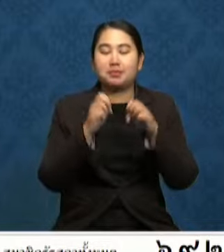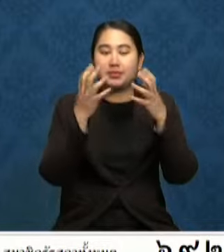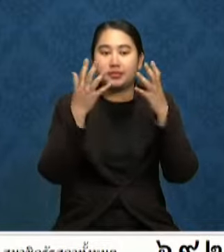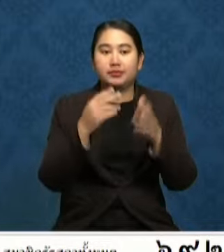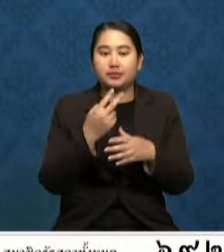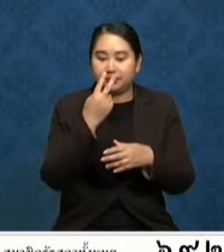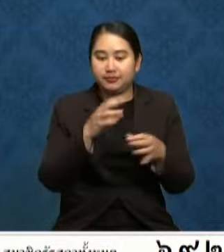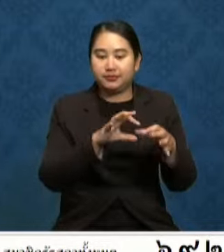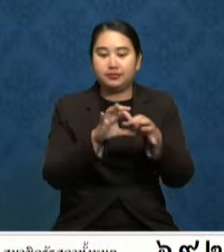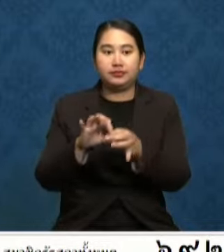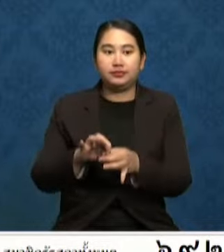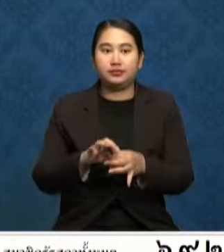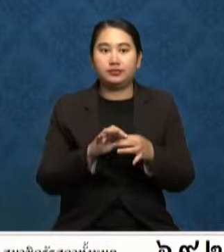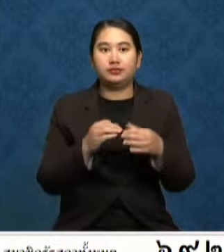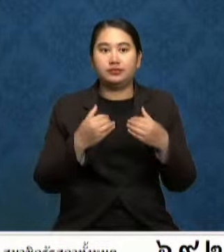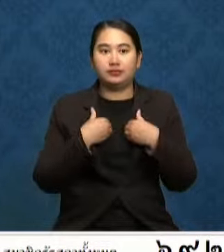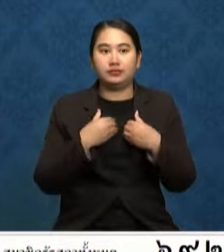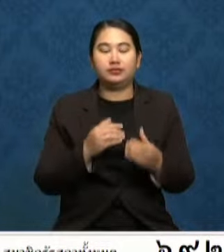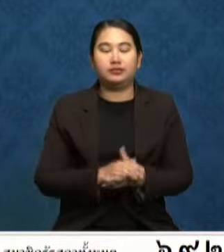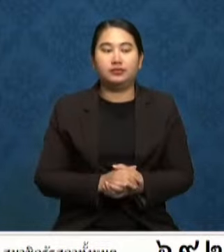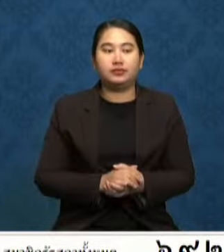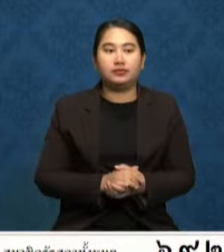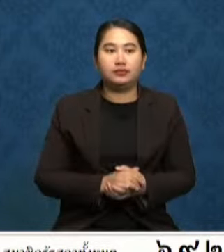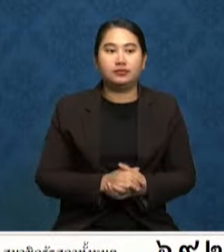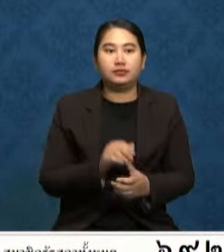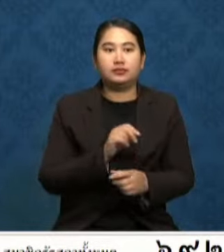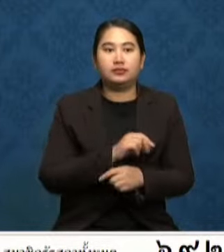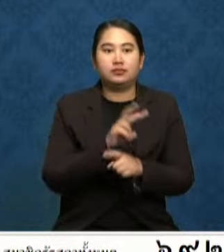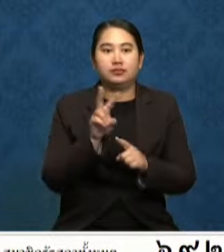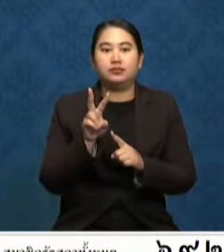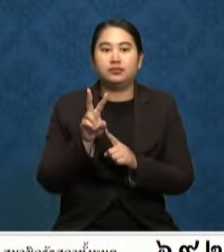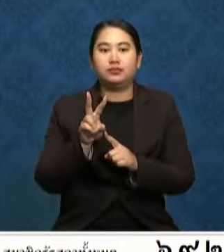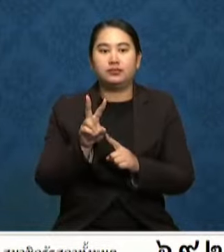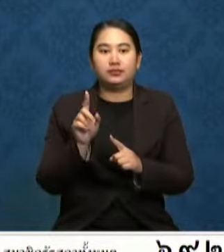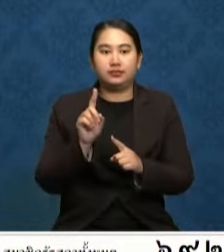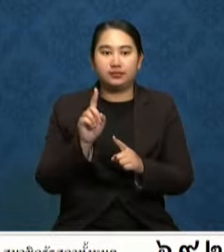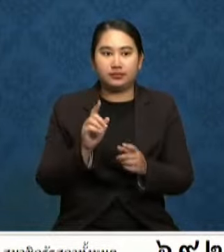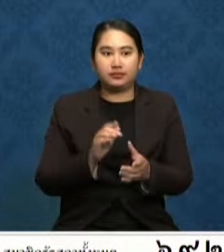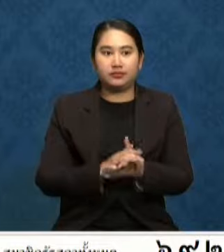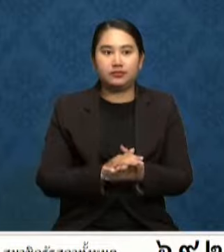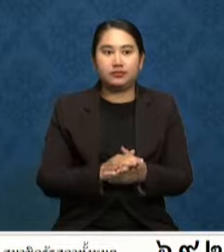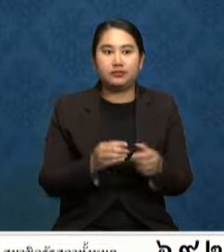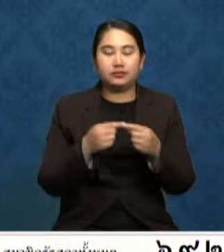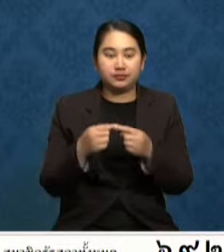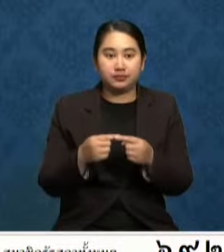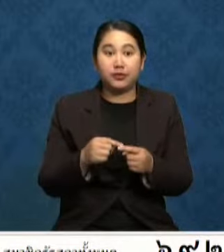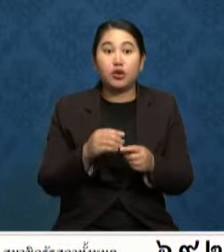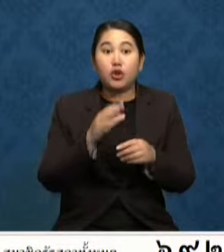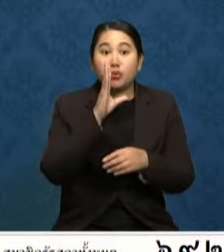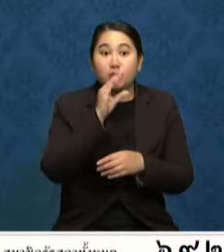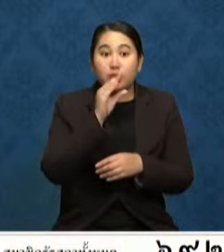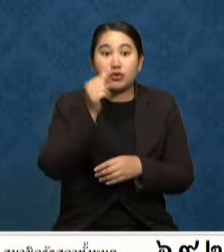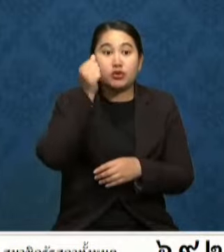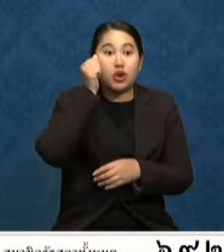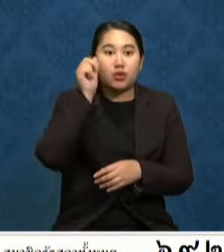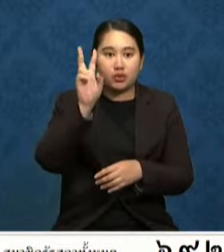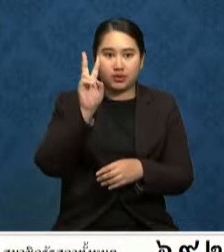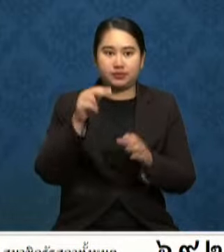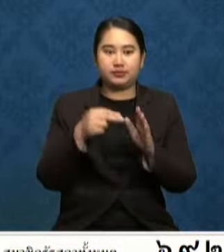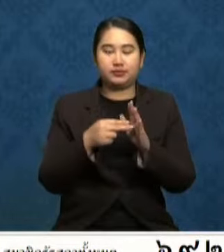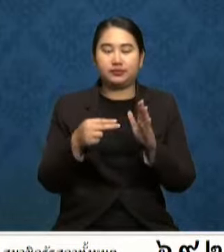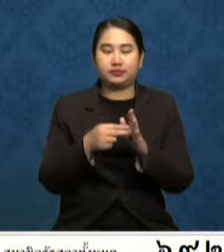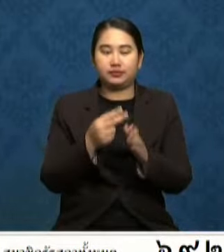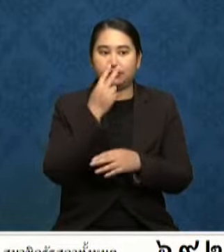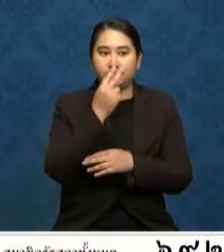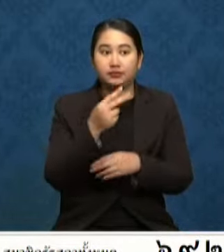สดครองเกทหมด สองสดประการณตอามา สำคญทสุด ซึงเราพูดกัสองวัน ก็คือ